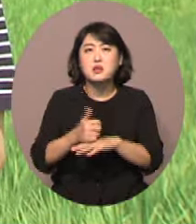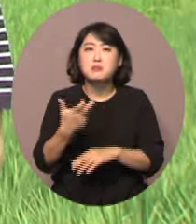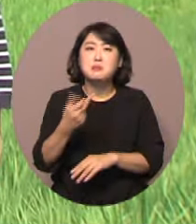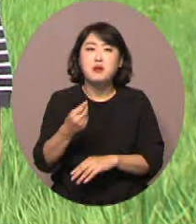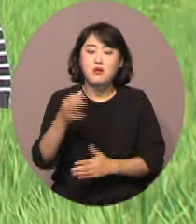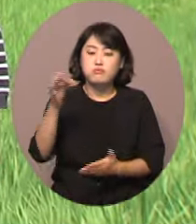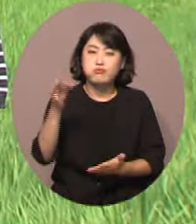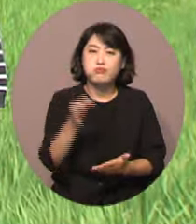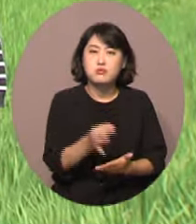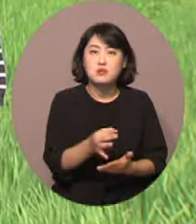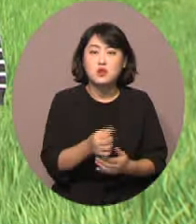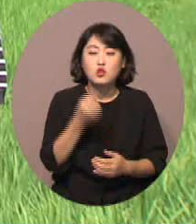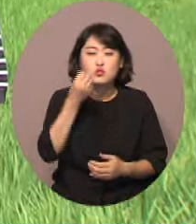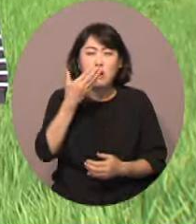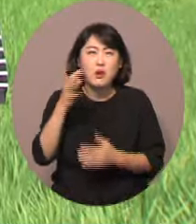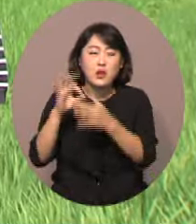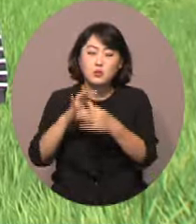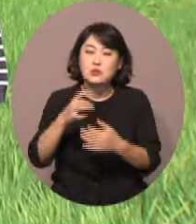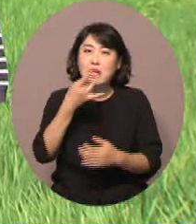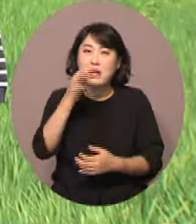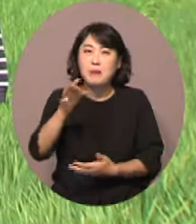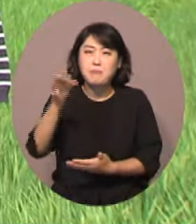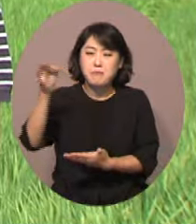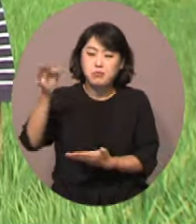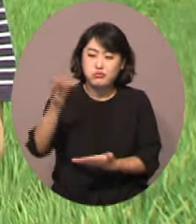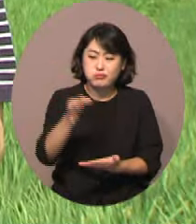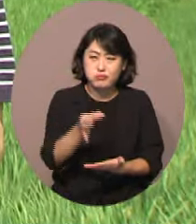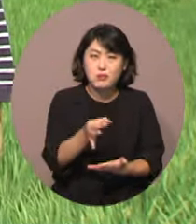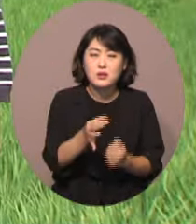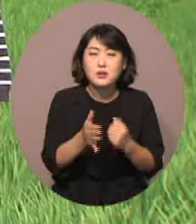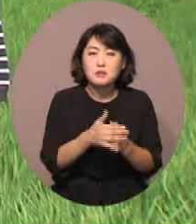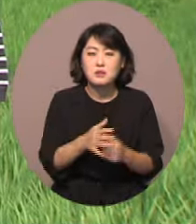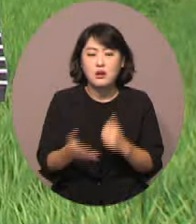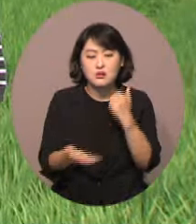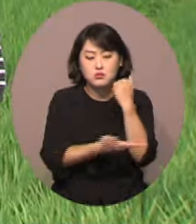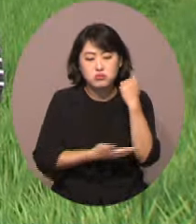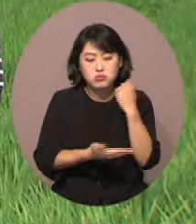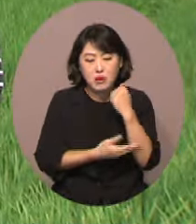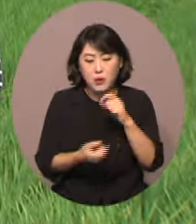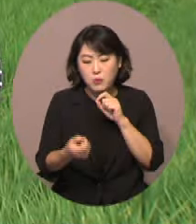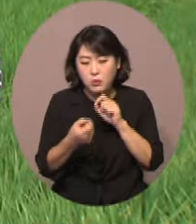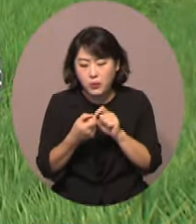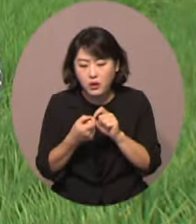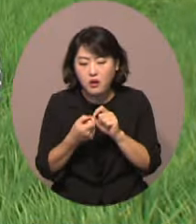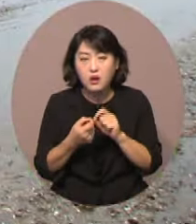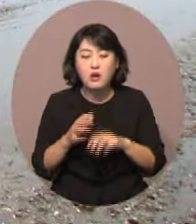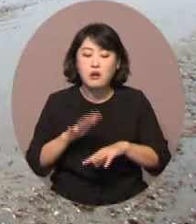최근 쌀값이 9개월 연속 하락하면서 수확기를 앞둔 농가의 근심이 커지고 있습니다.